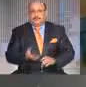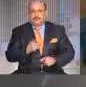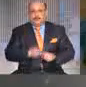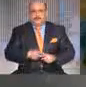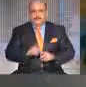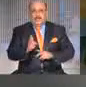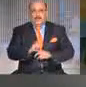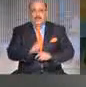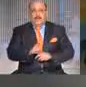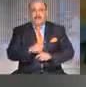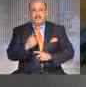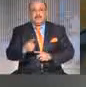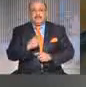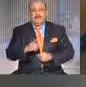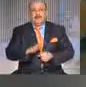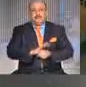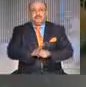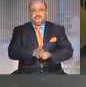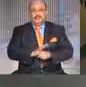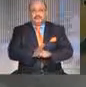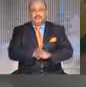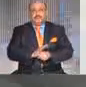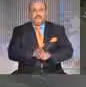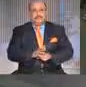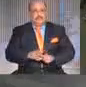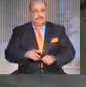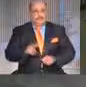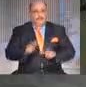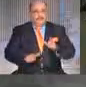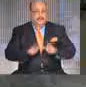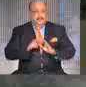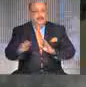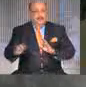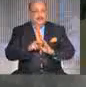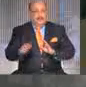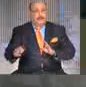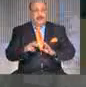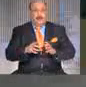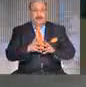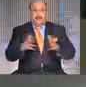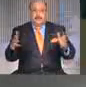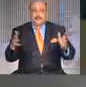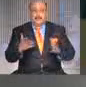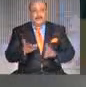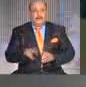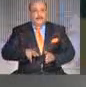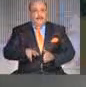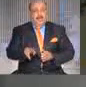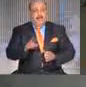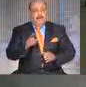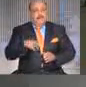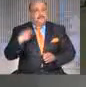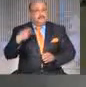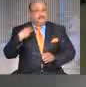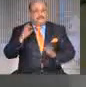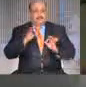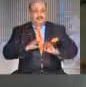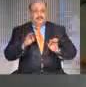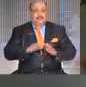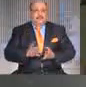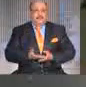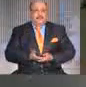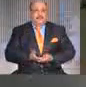هذايا فكرة نتاع الترام، يعني القطار السياحي هذايا، حسسوهم بهذا المشروع أن هذايا باش يعني